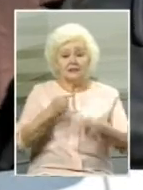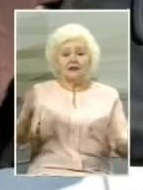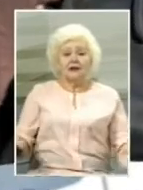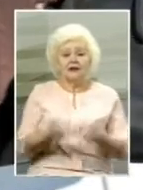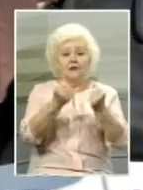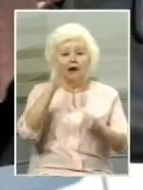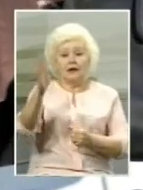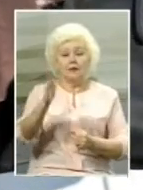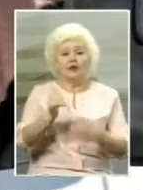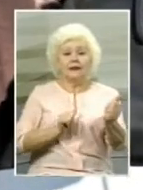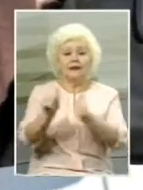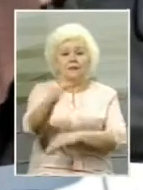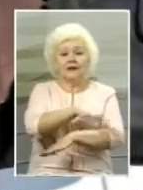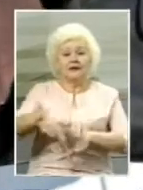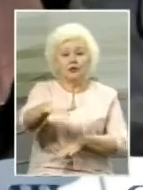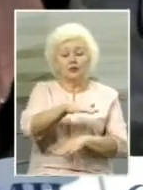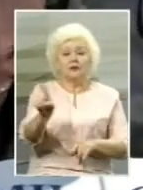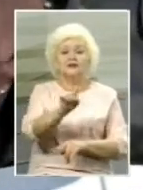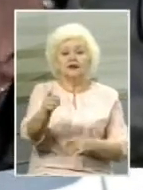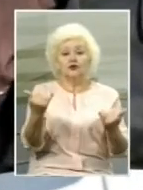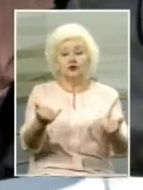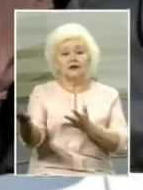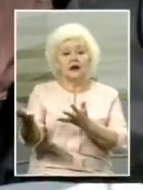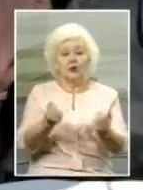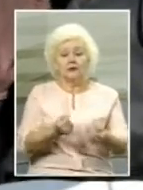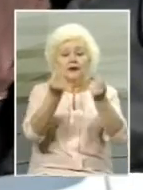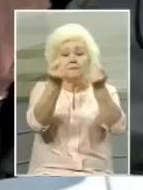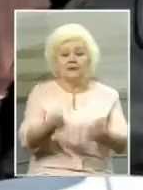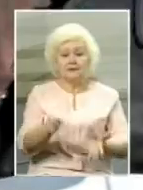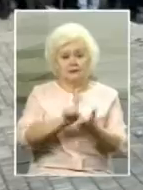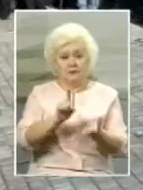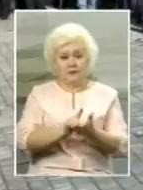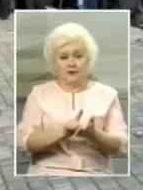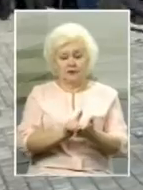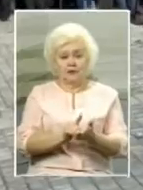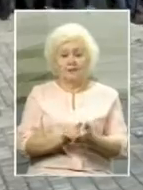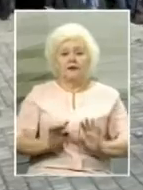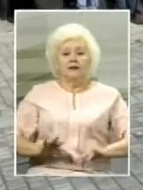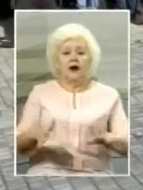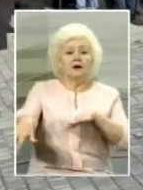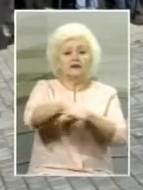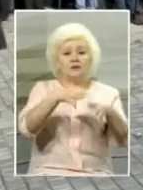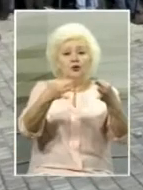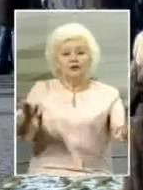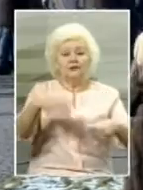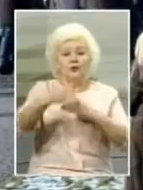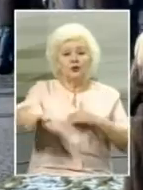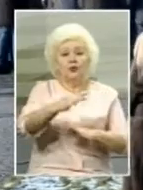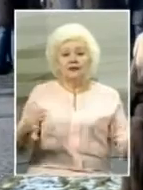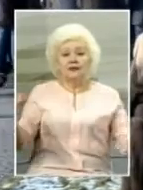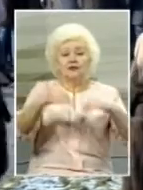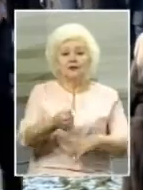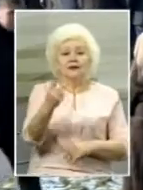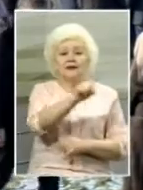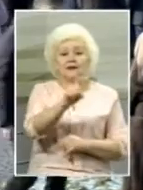і були на передньому краї. За що зараз і отримуємо мізерну пенсію? На акцію на площі Свободи у Херсоні зібрались